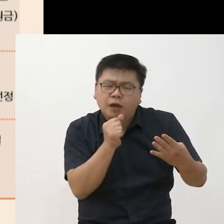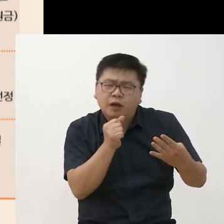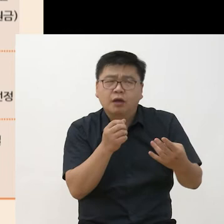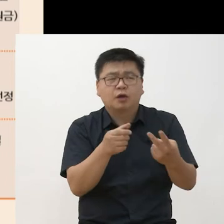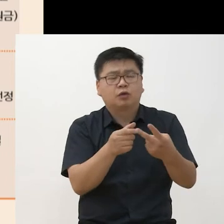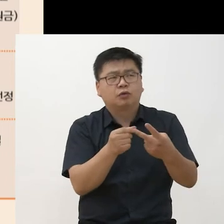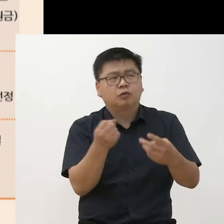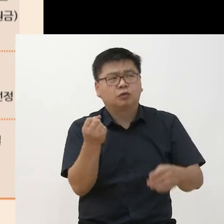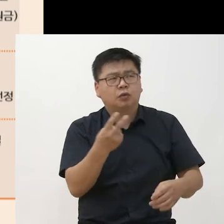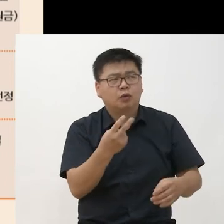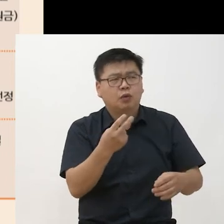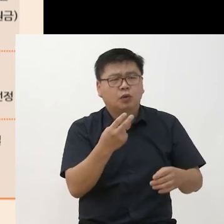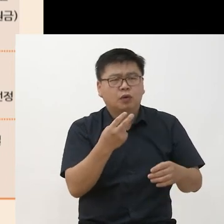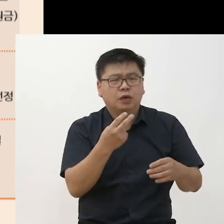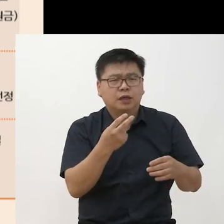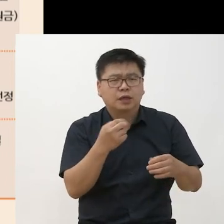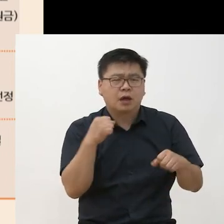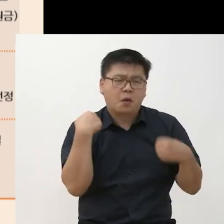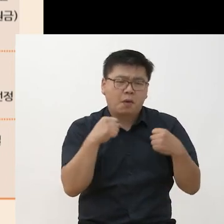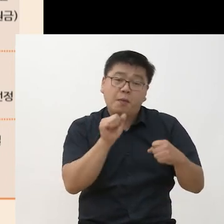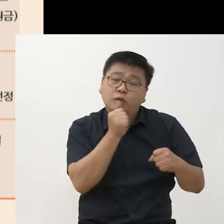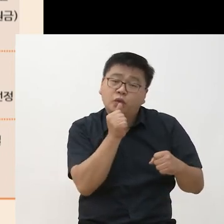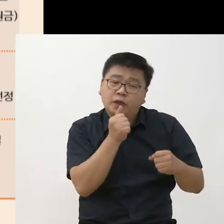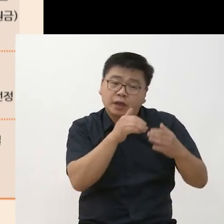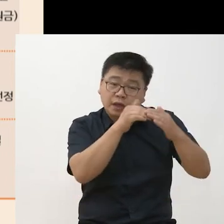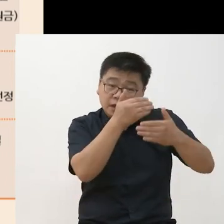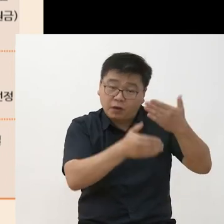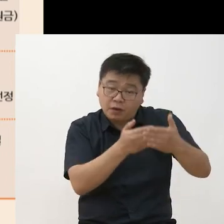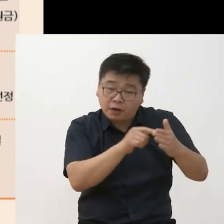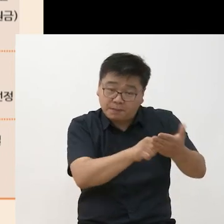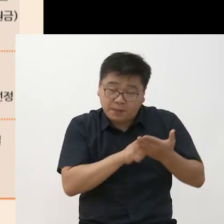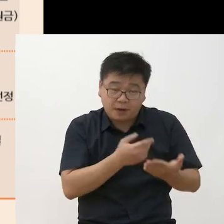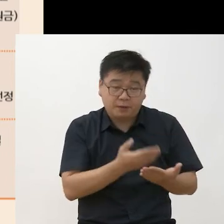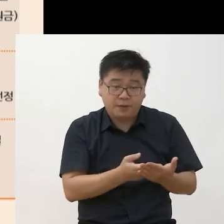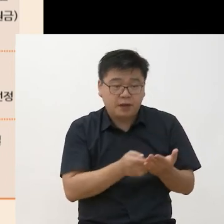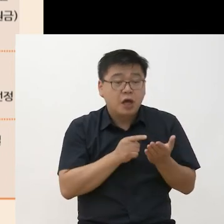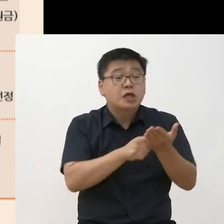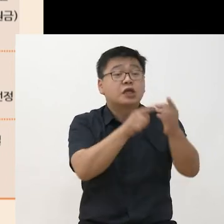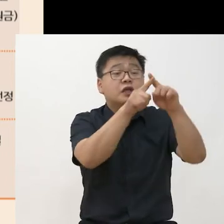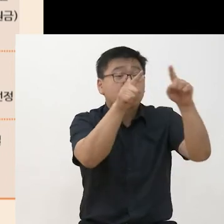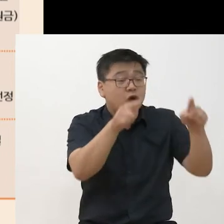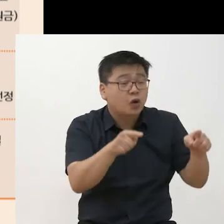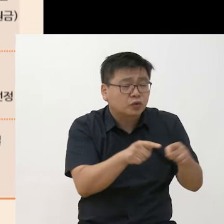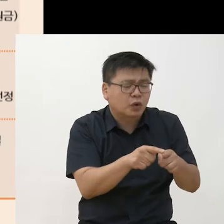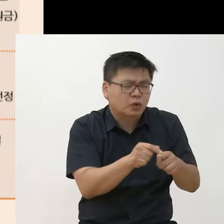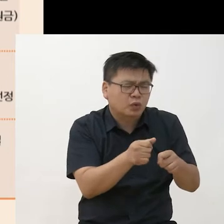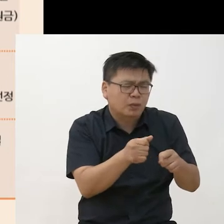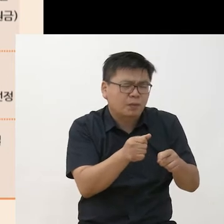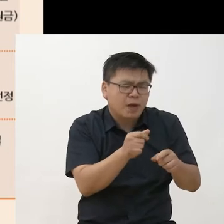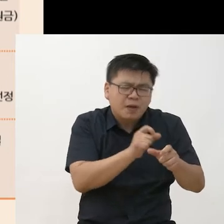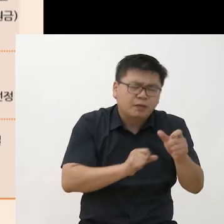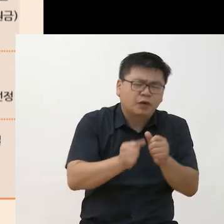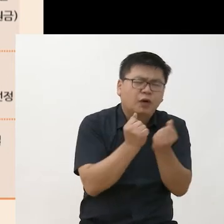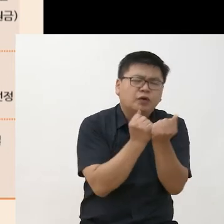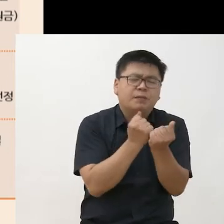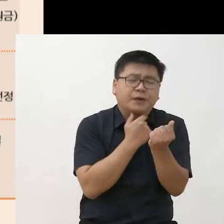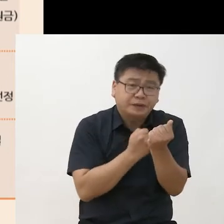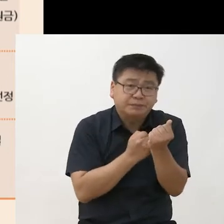표현하는 자료면 충분합니다. 신청서에 기재하는 내용을 보완하는 자료라고 생각해 주시면